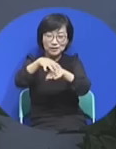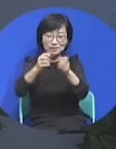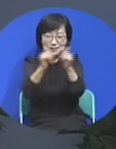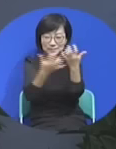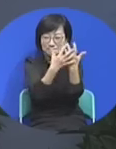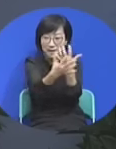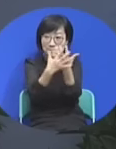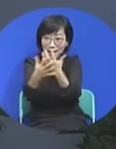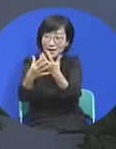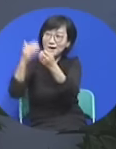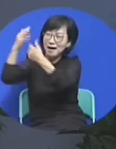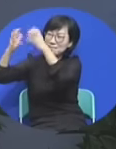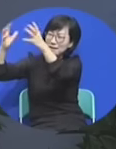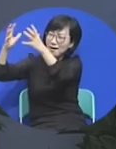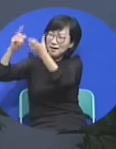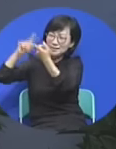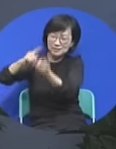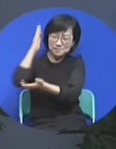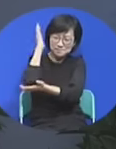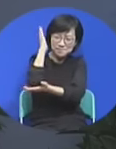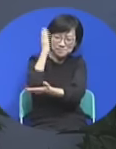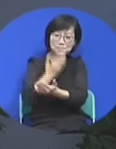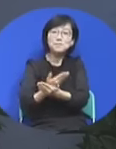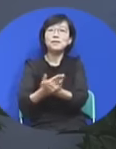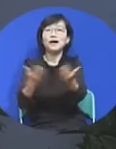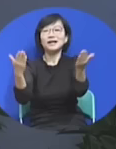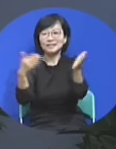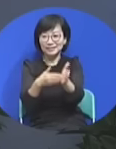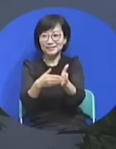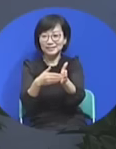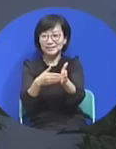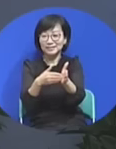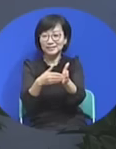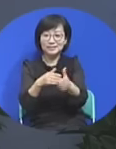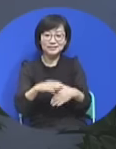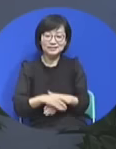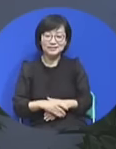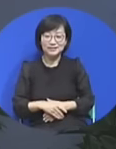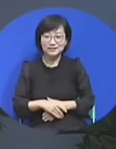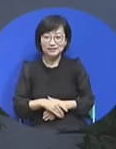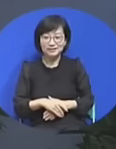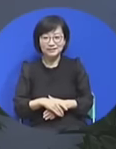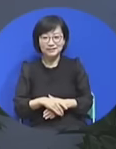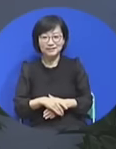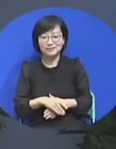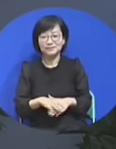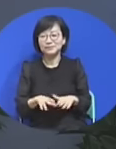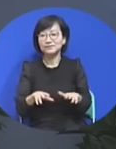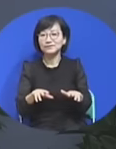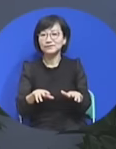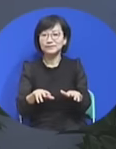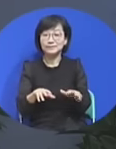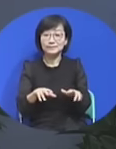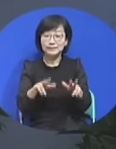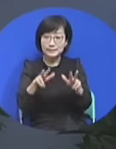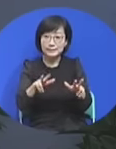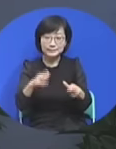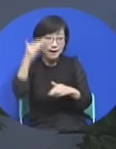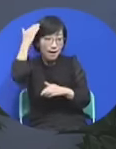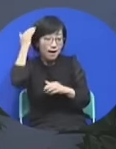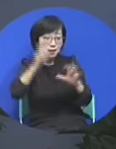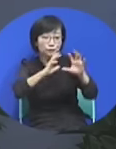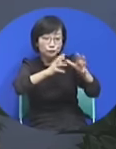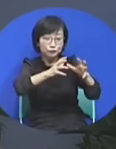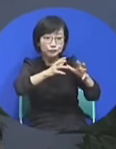Acts 19:8-10, it says, "For 3 months he proclaimed about the kingdom of God." 굉장히 중요한 겁니다. That's very important. 우리 대한민국에 북한에 전